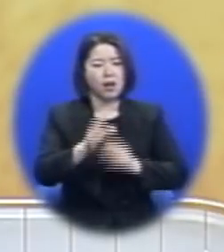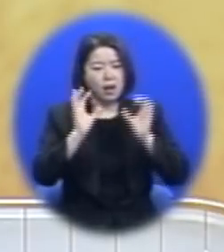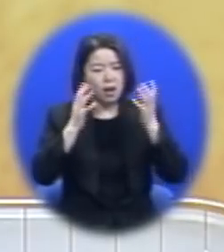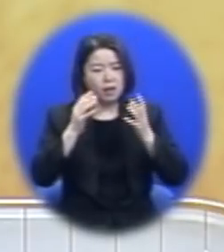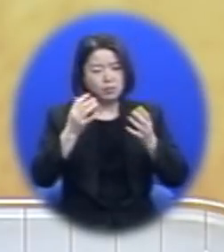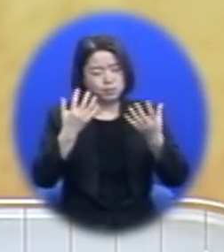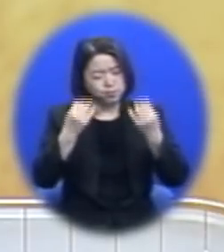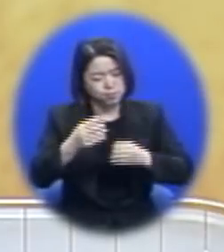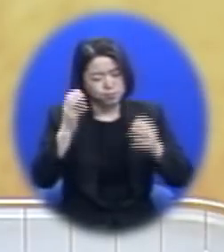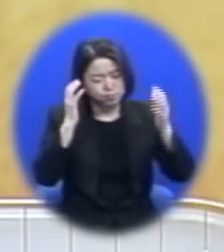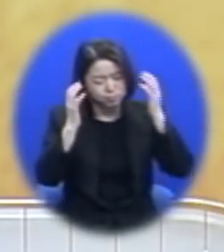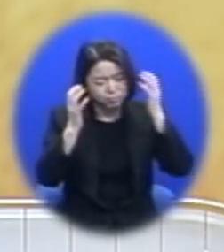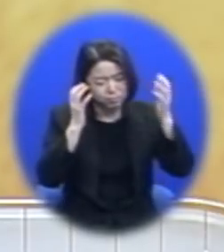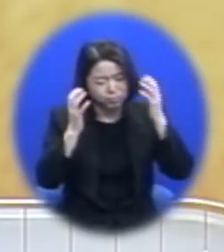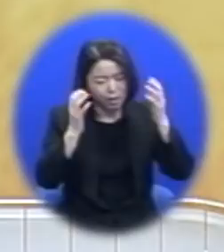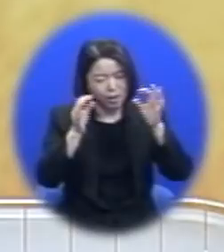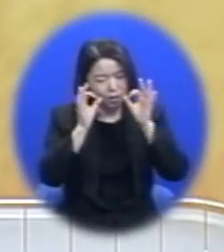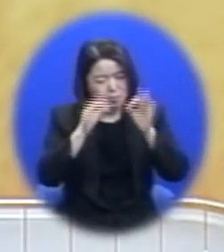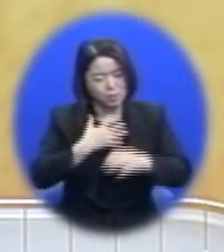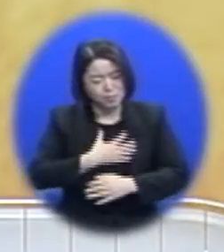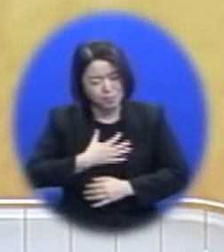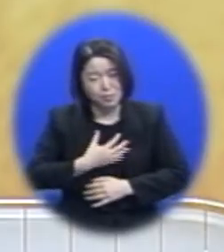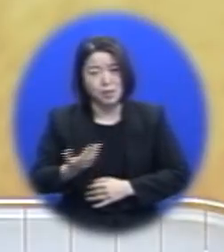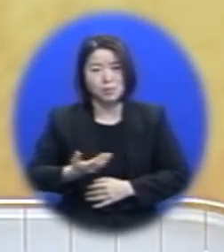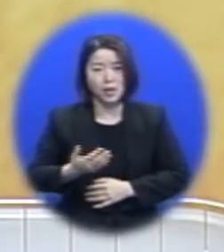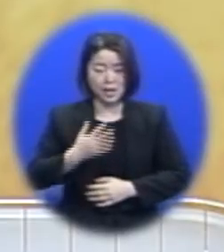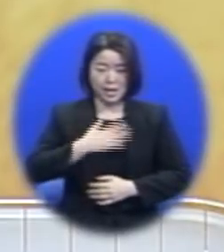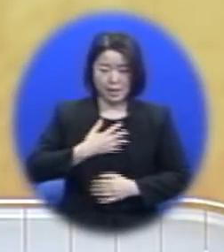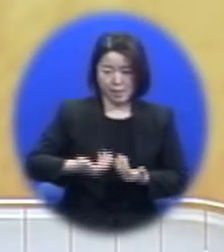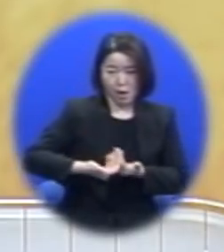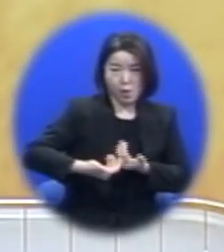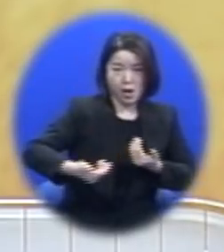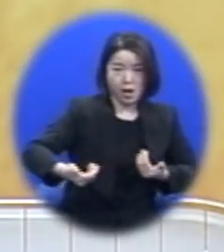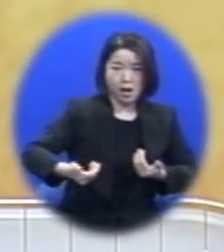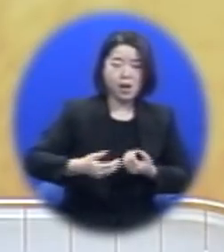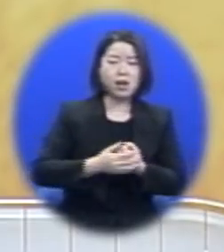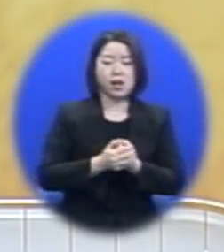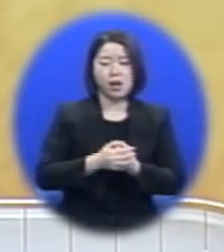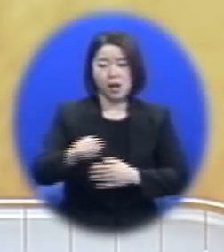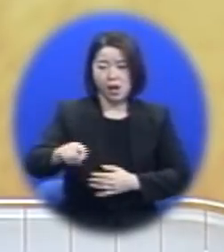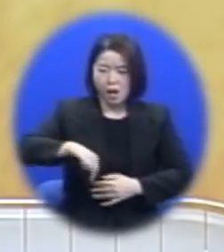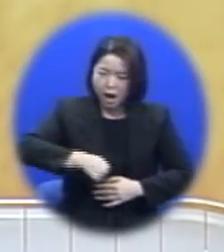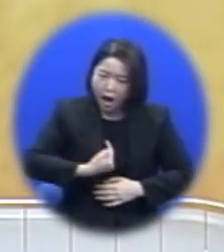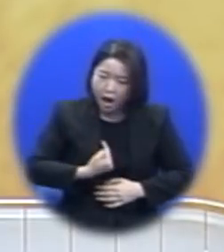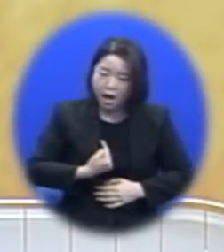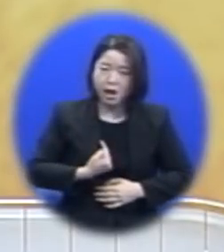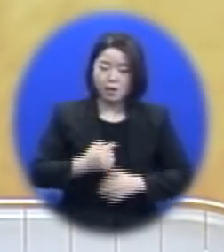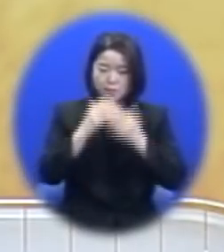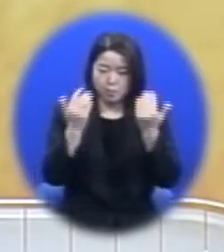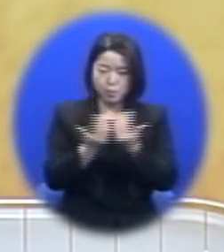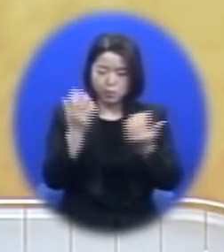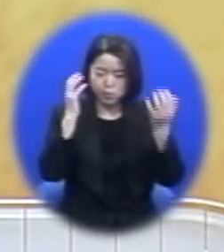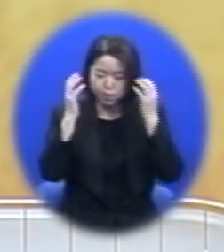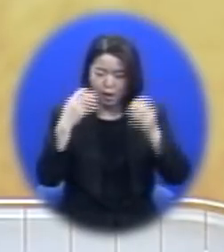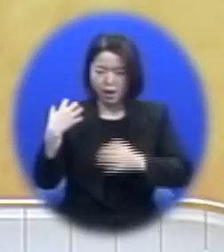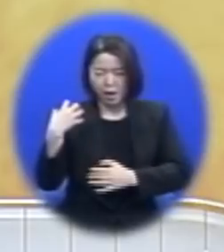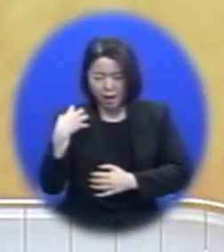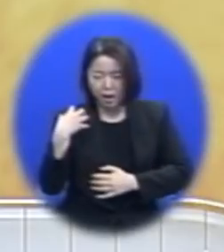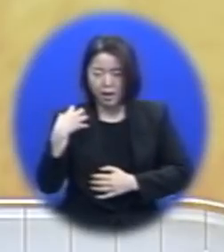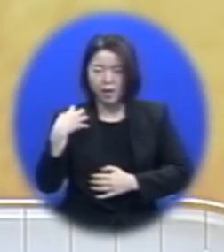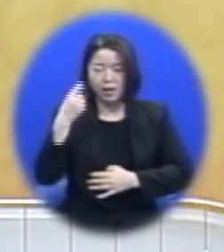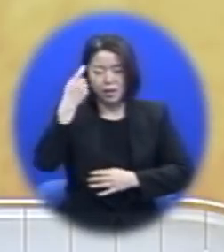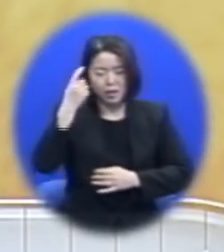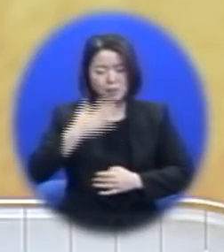아팠습니다. 나와 분리된 이 아이는 이제 혼자 모든 고통을 감당해내야 한다는 사실에